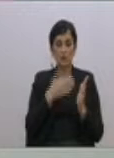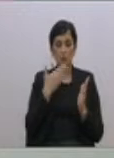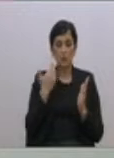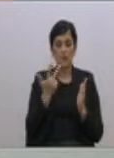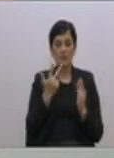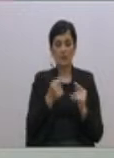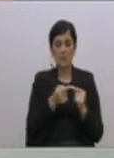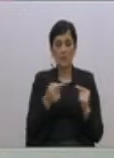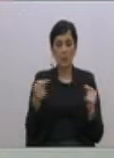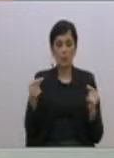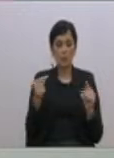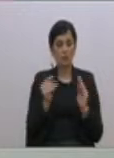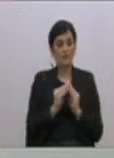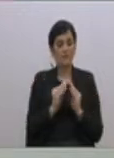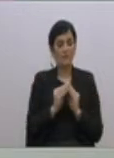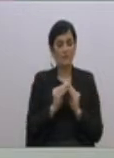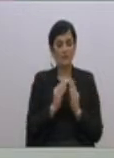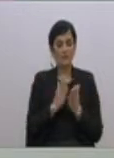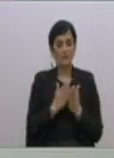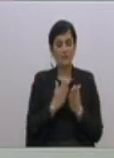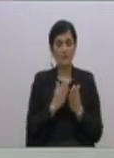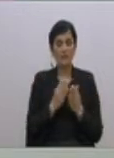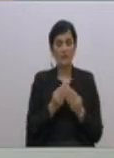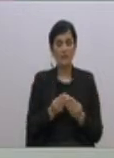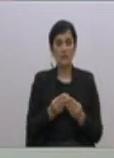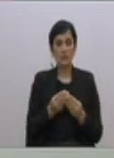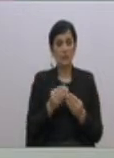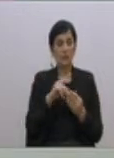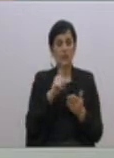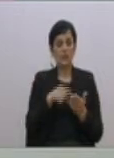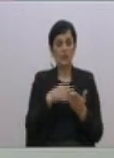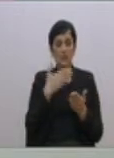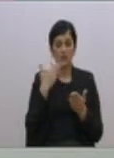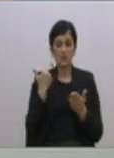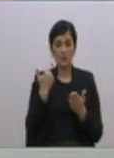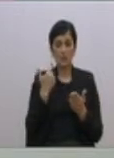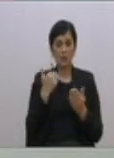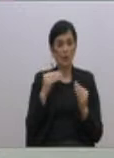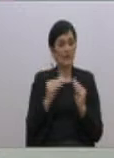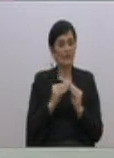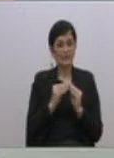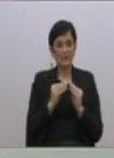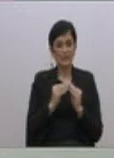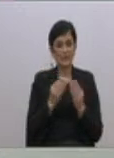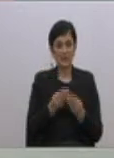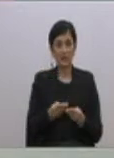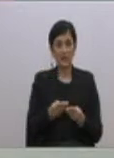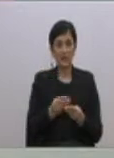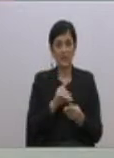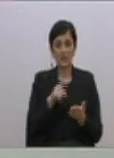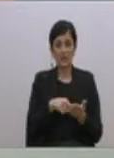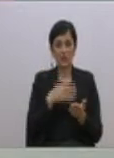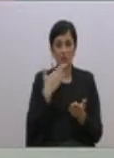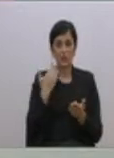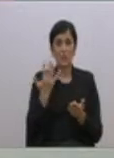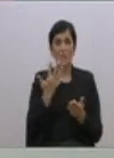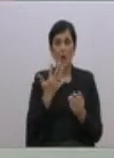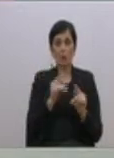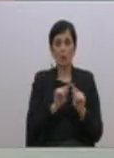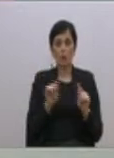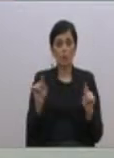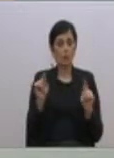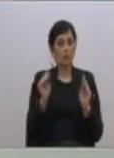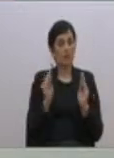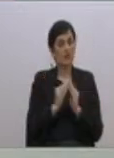პუნქტი უცვლელი რედაქციით არის წარმოდგენილი. Კითხვები არის მეოთხე პუნქტი. უცვლელი რედაქციით არის წარმოდგენილი. Კითხვები არის მეხუთე პუნქტი.